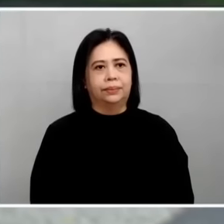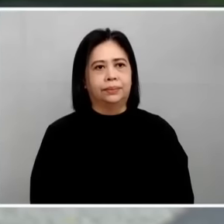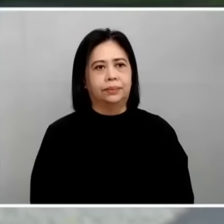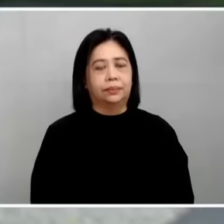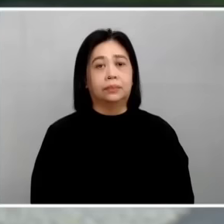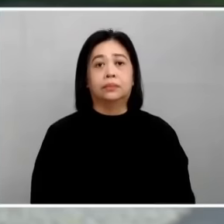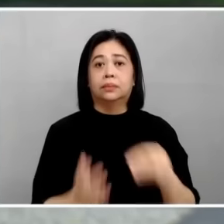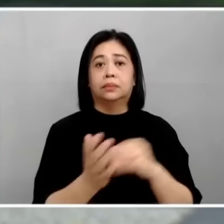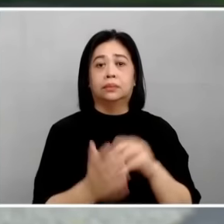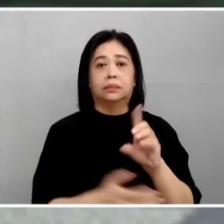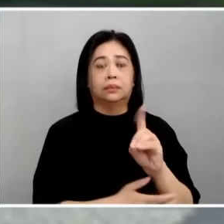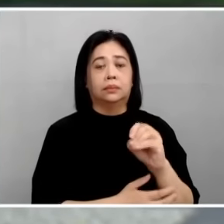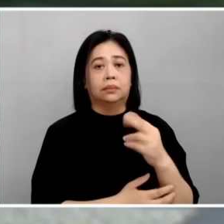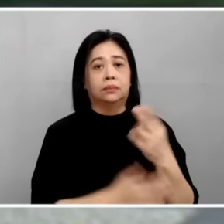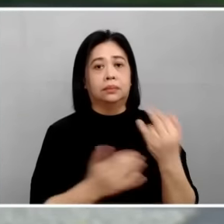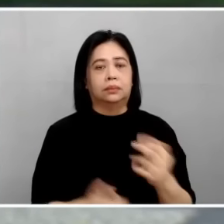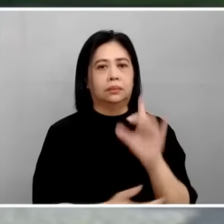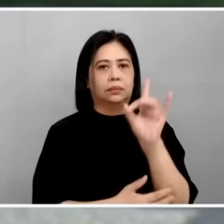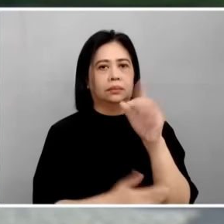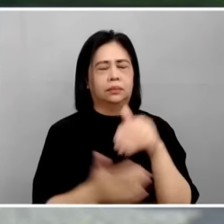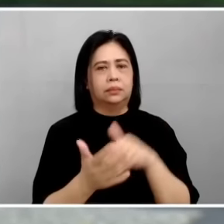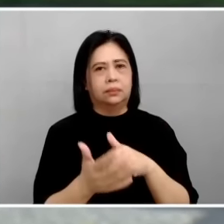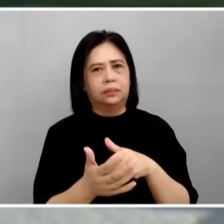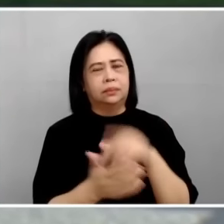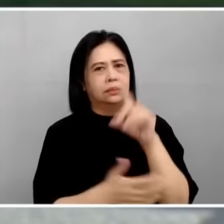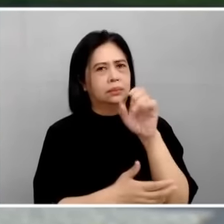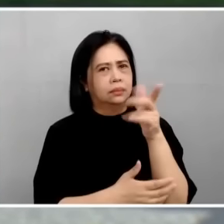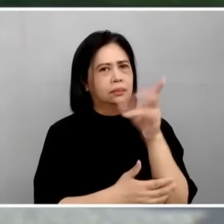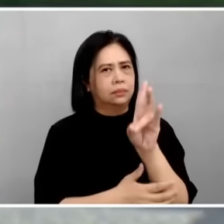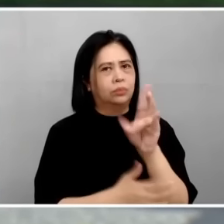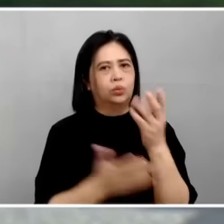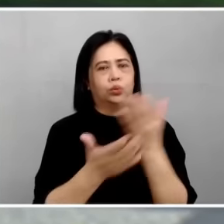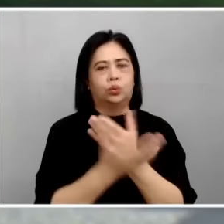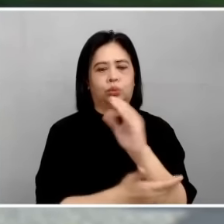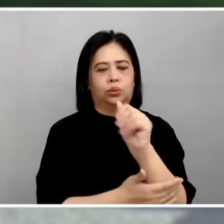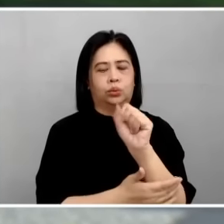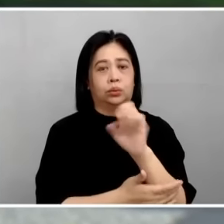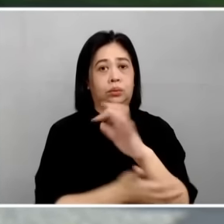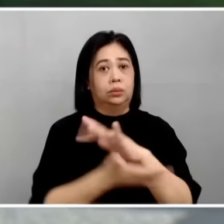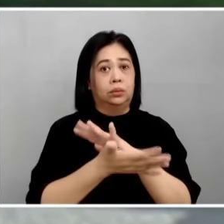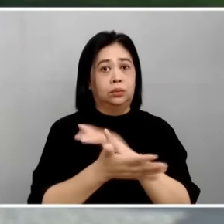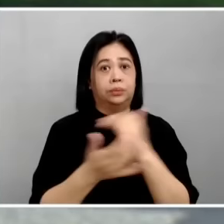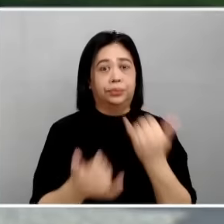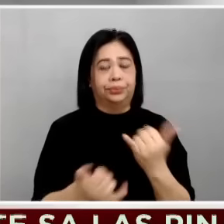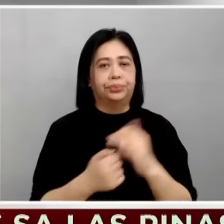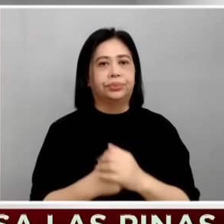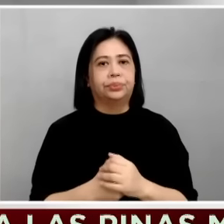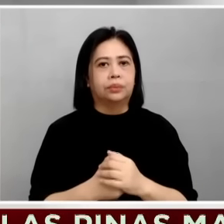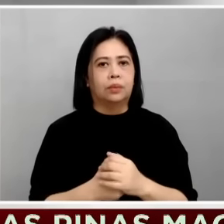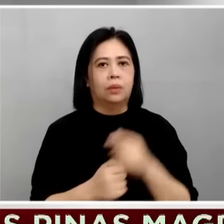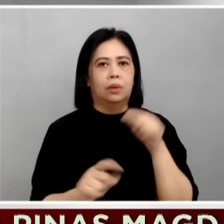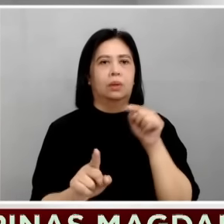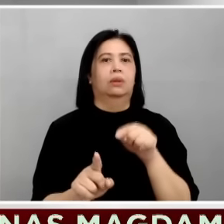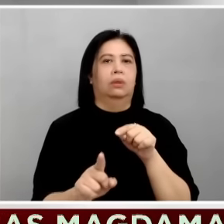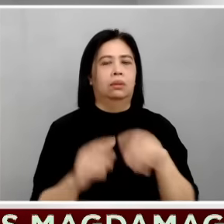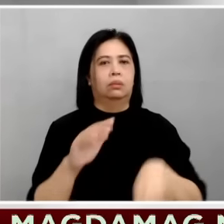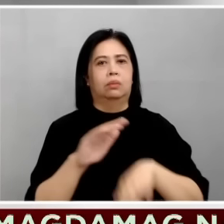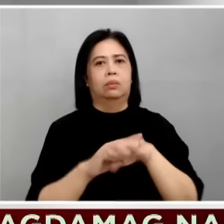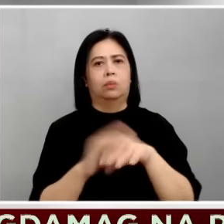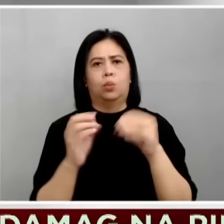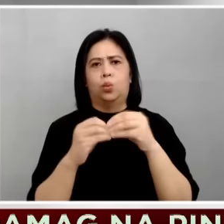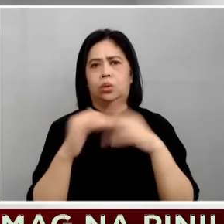Nakapagtala po ang DOH ng 8,127 na bagong kaso ng COVID-19 ngayong araw. Dahil dito, umabot na sa higit